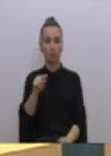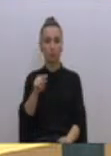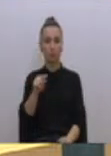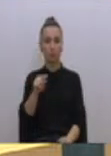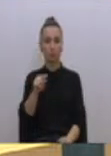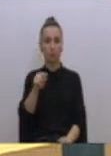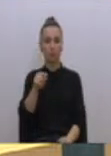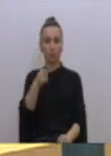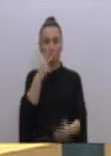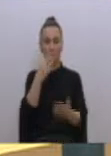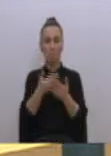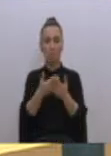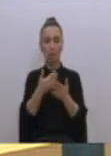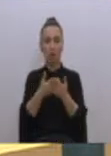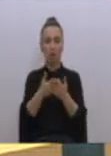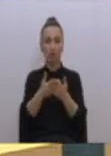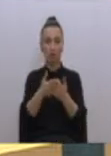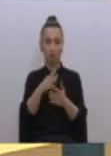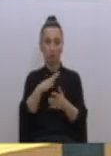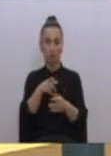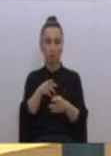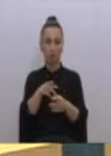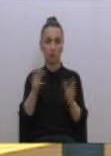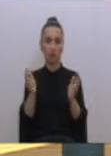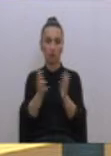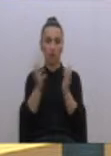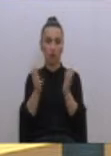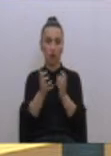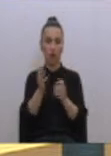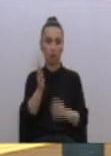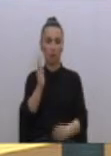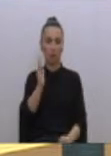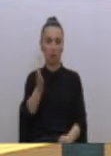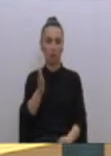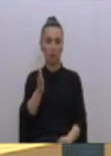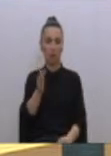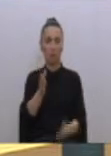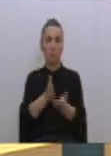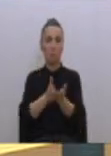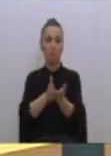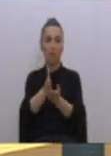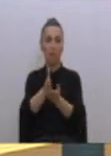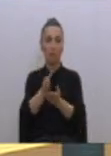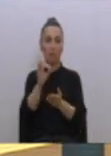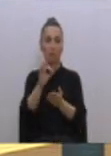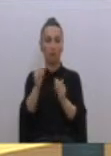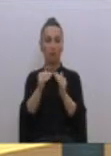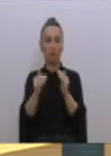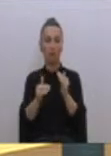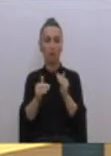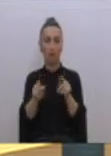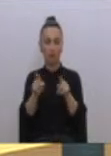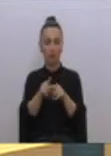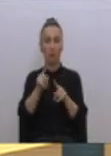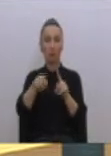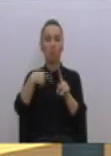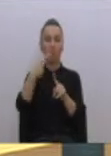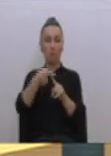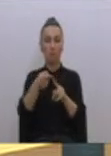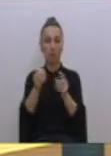ინფლაციის მაჩვენებელი და პროგნოზიც, რა თქმა უნდა, შენარჩუნებული იქნება მიზნობრივი ინფლაციაზე ქვევით, როგორც წელს, ასევე მომდენო